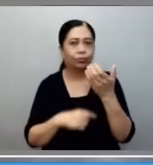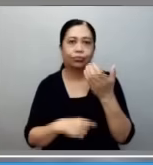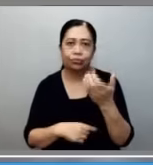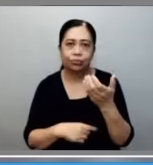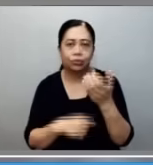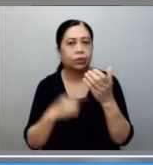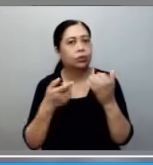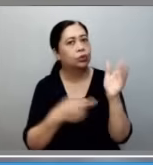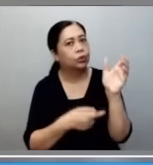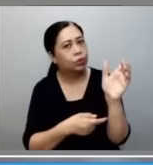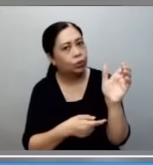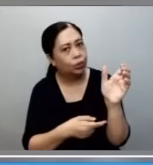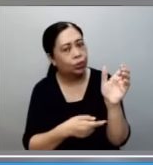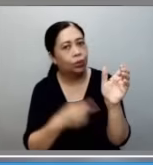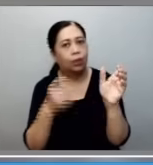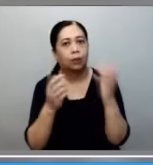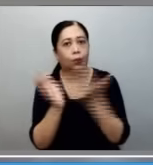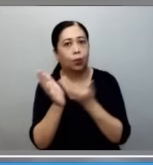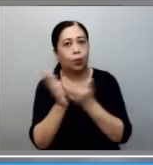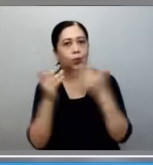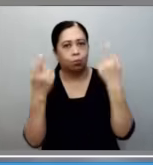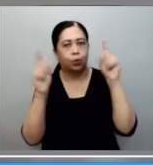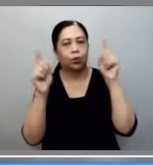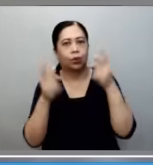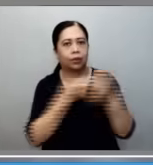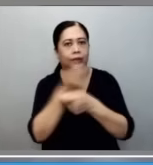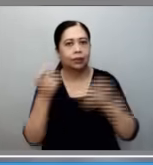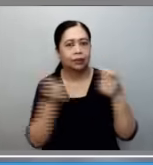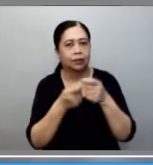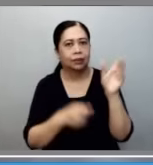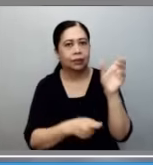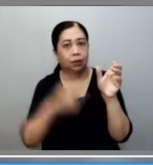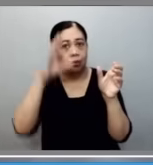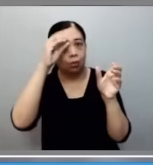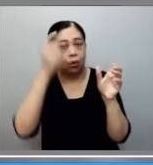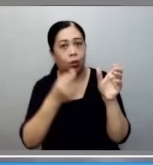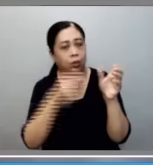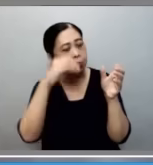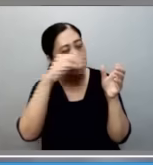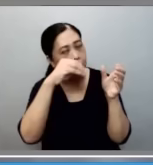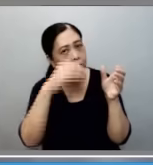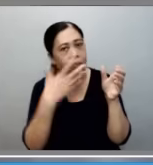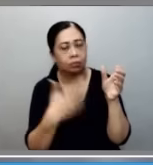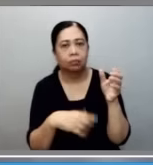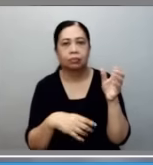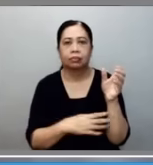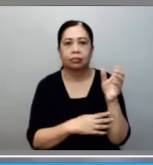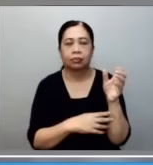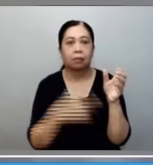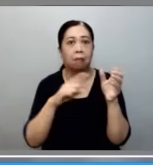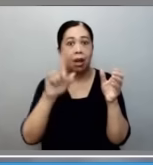ito sa lalaki bilang patunay na successful ang transaksyon. Ang lalaki naman pinicture ng transaction record. Pero